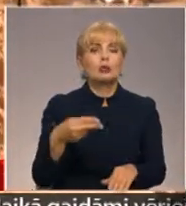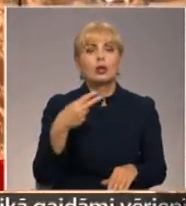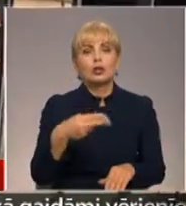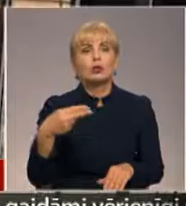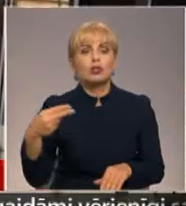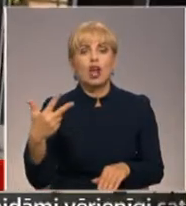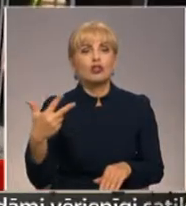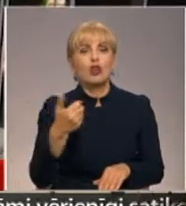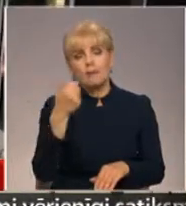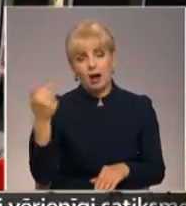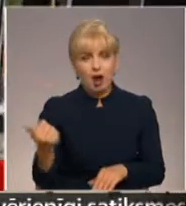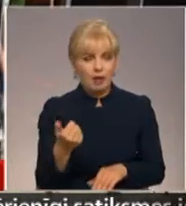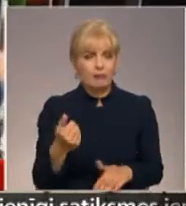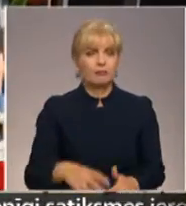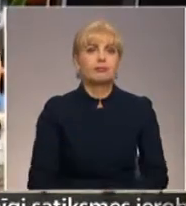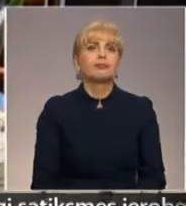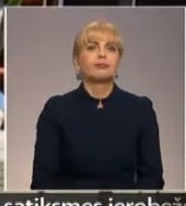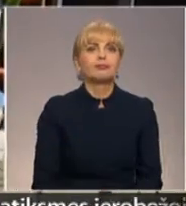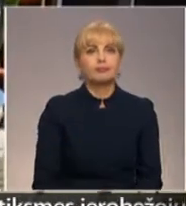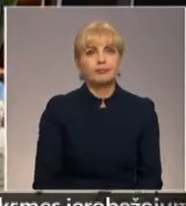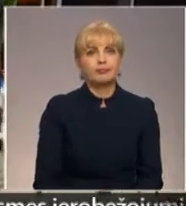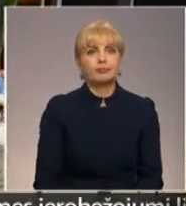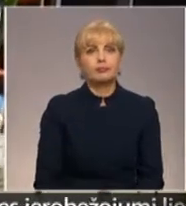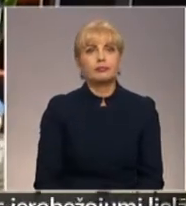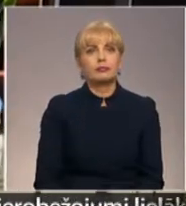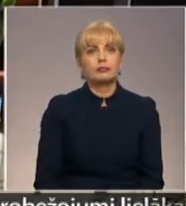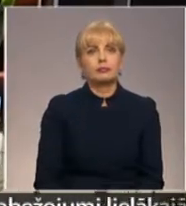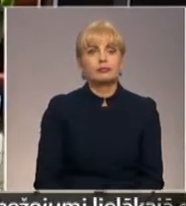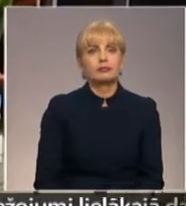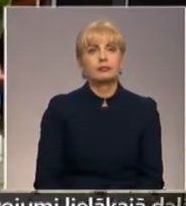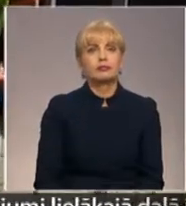2023. Gadam. Sandra Leitāne, Andris Pāns, Zemgales reģionālā televīzija.